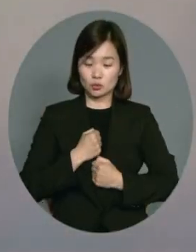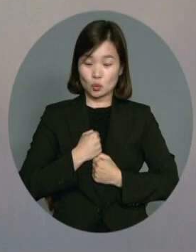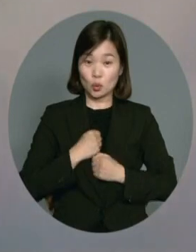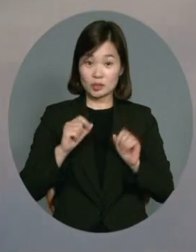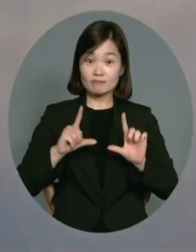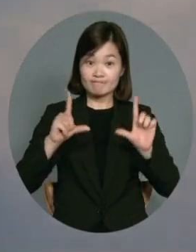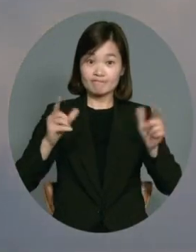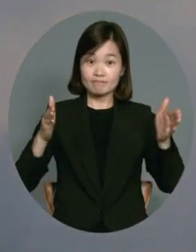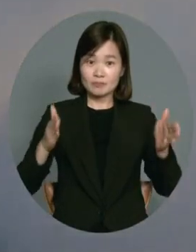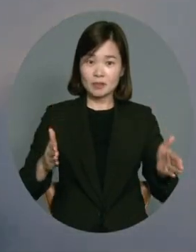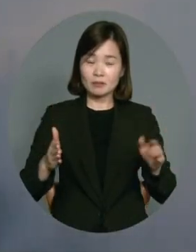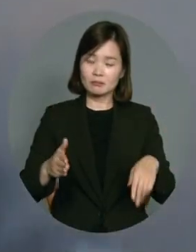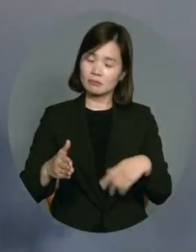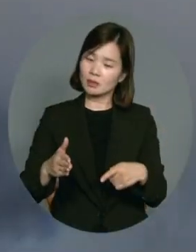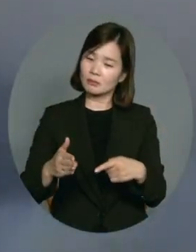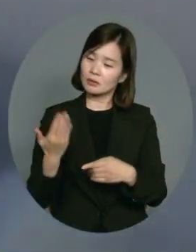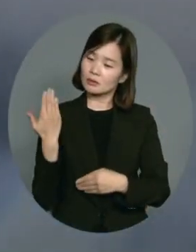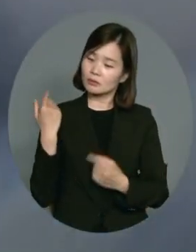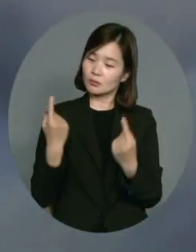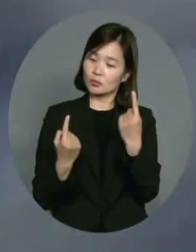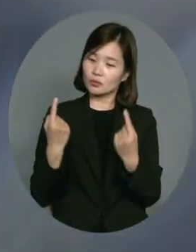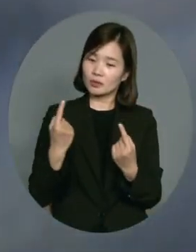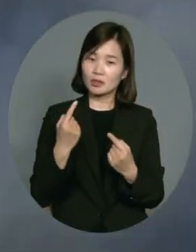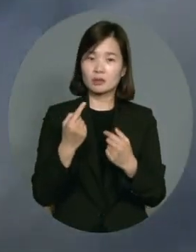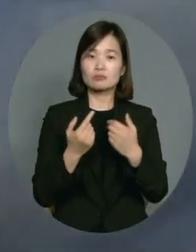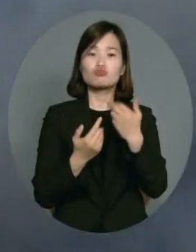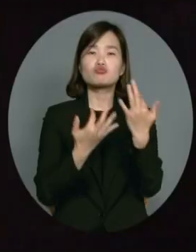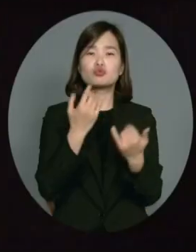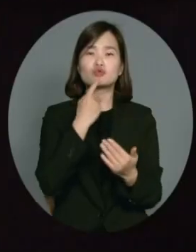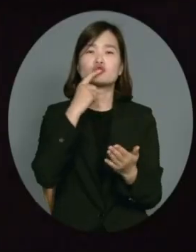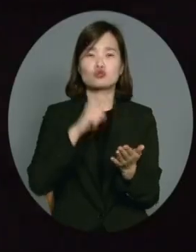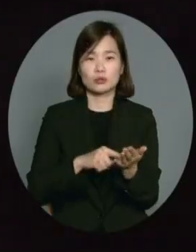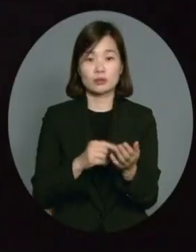기간이 평년보다 산불 발생 확률이 매우 높다고 밝힌